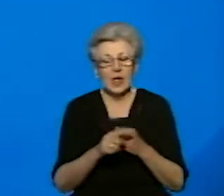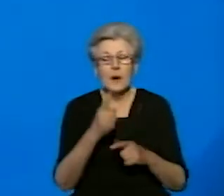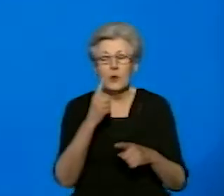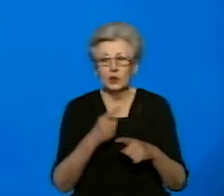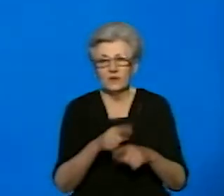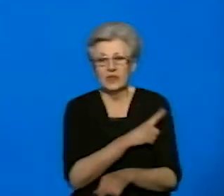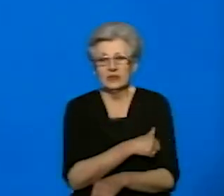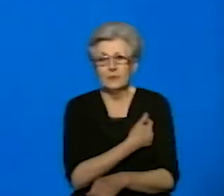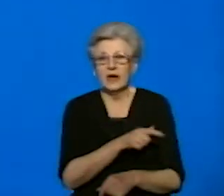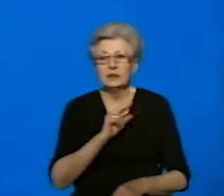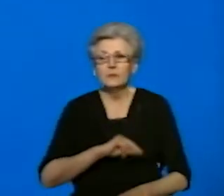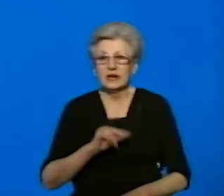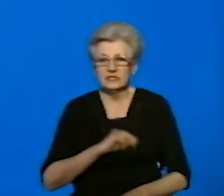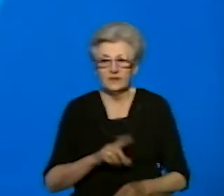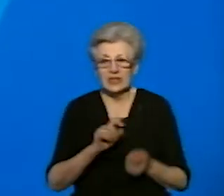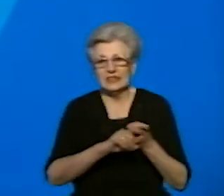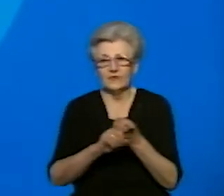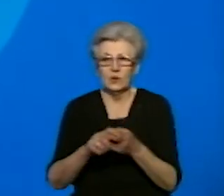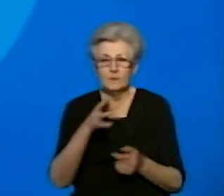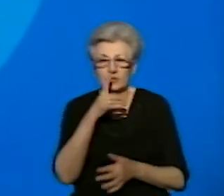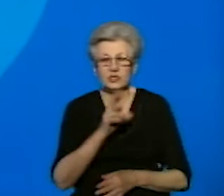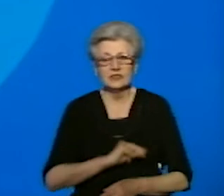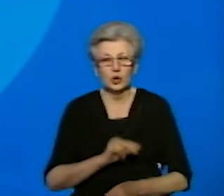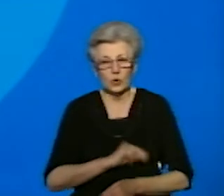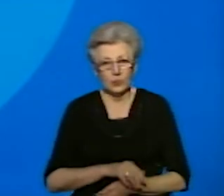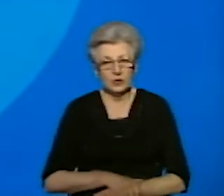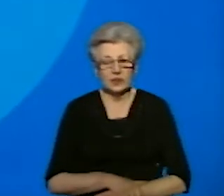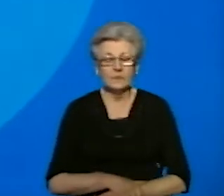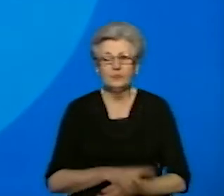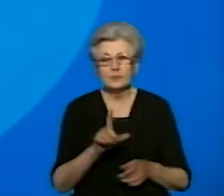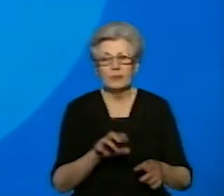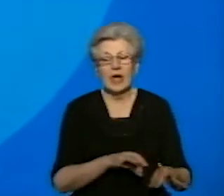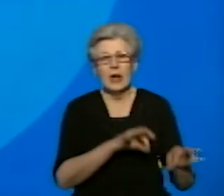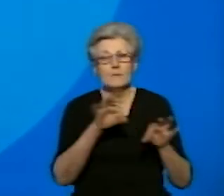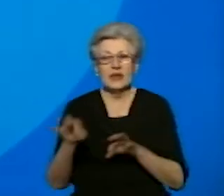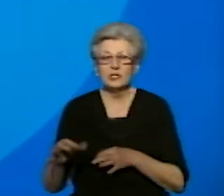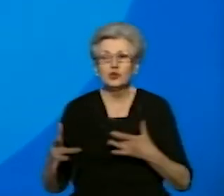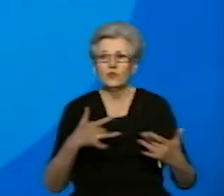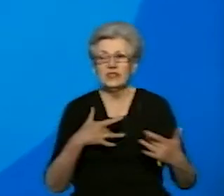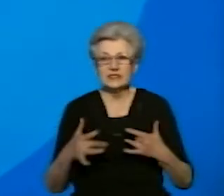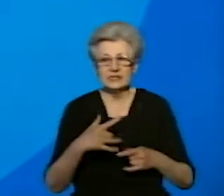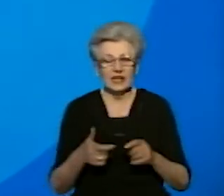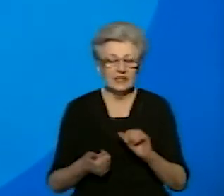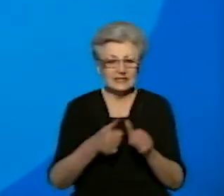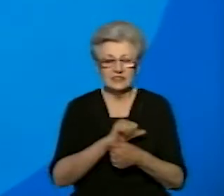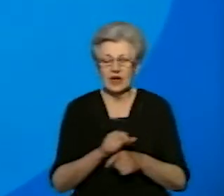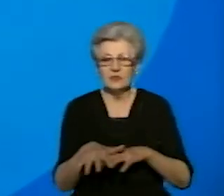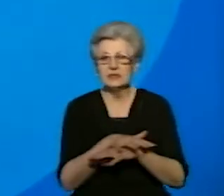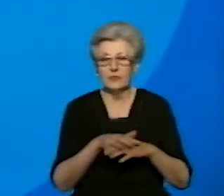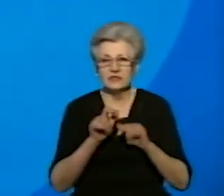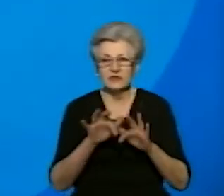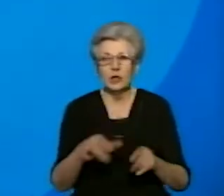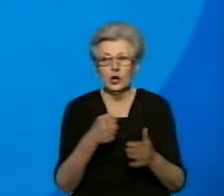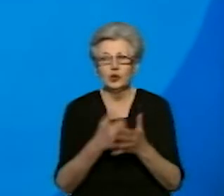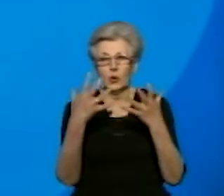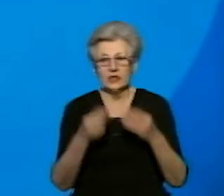медпрацівників інфікувались під час роботи. Пересувні сцени замість масових заходів до Дня Незалежності,